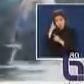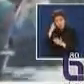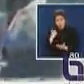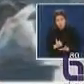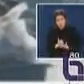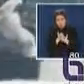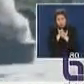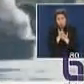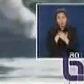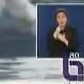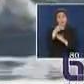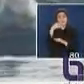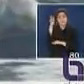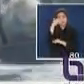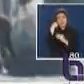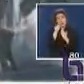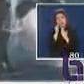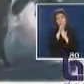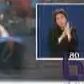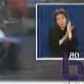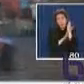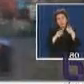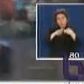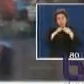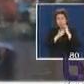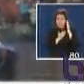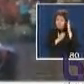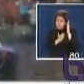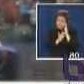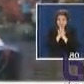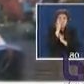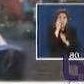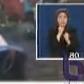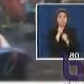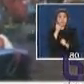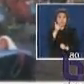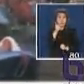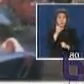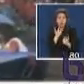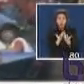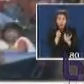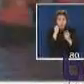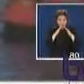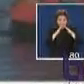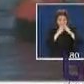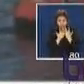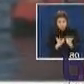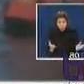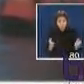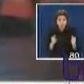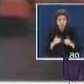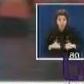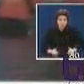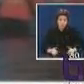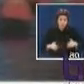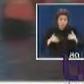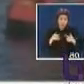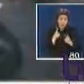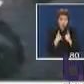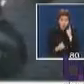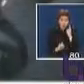เทศให้พ้นจากวิกฤตมหาอุทกภัยที่ได้รับความเสียหายให้แก่ชีวิตทรั